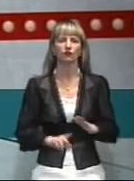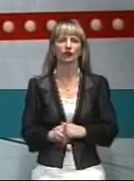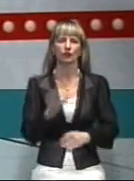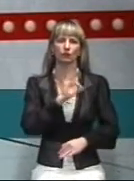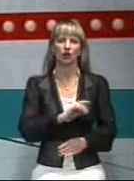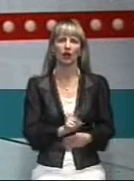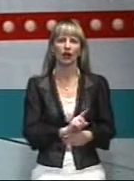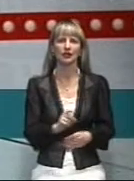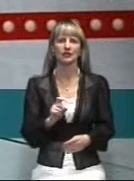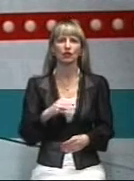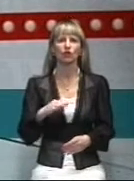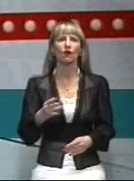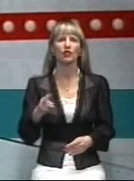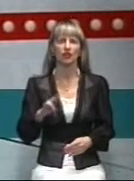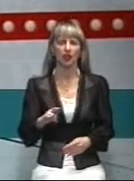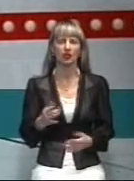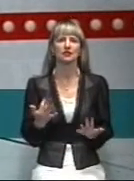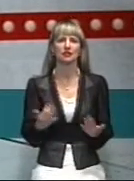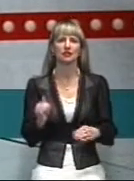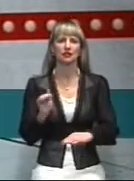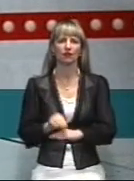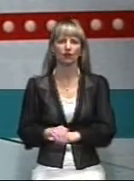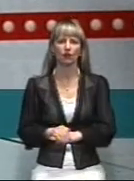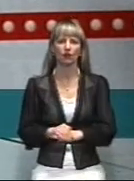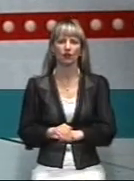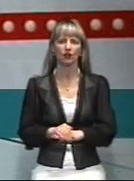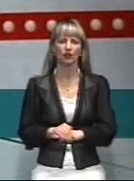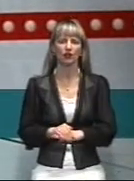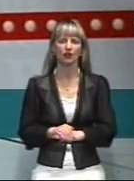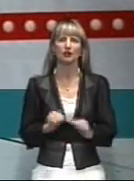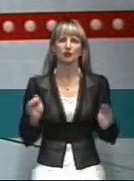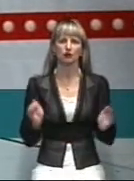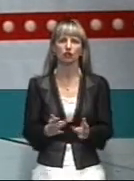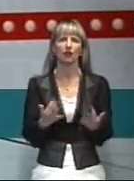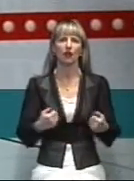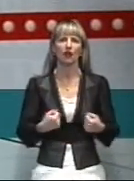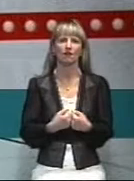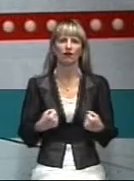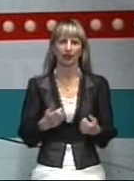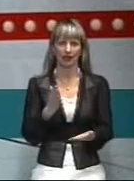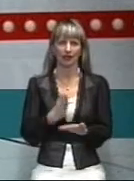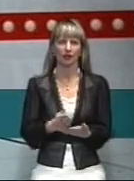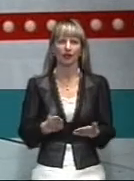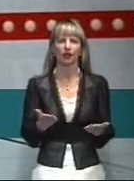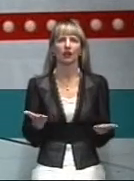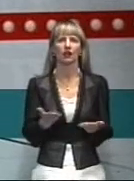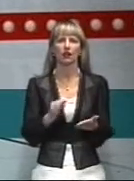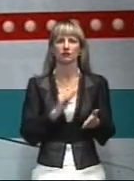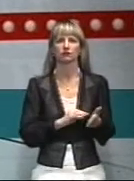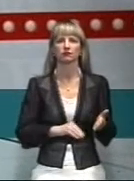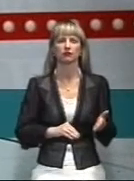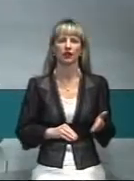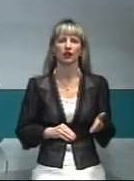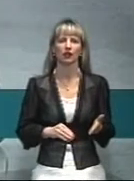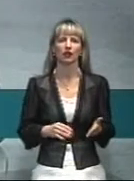радари саме з жовтня, скільки зафіксовано, вибачаюсь, чи зменшилася кількість ДТП? Є вже якась динаміка? Наразі